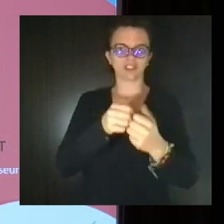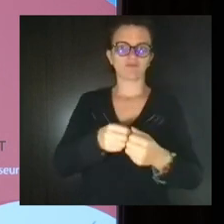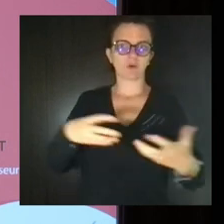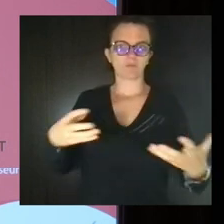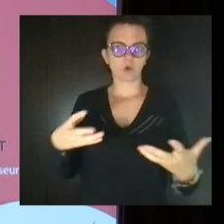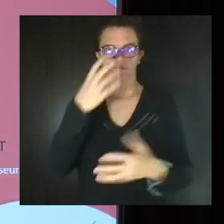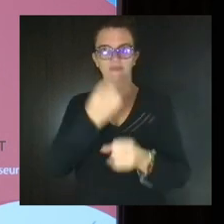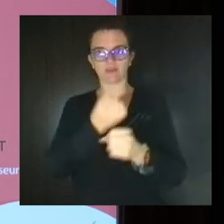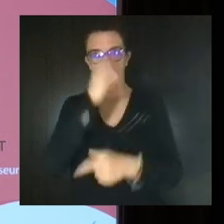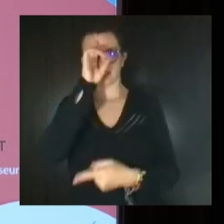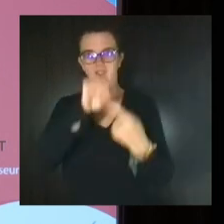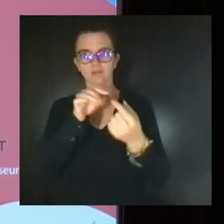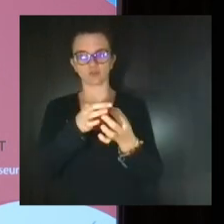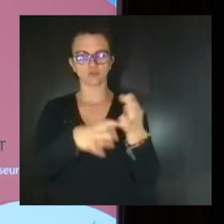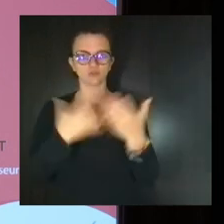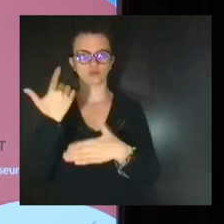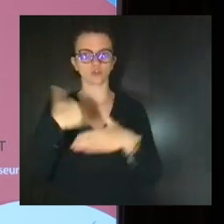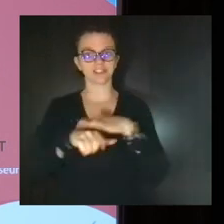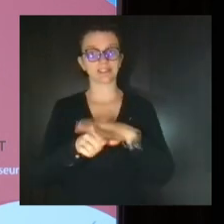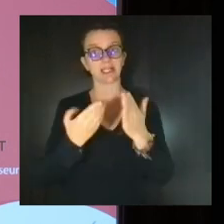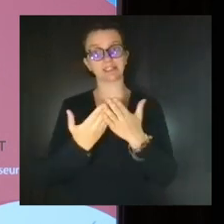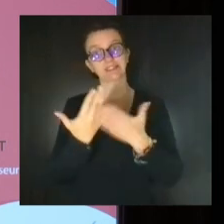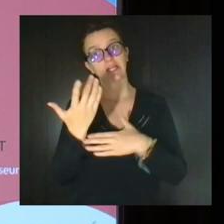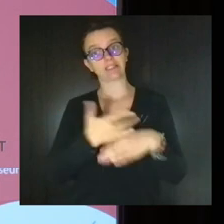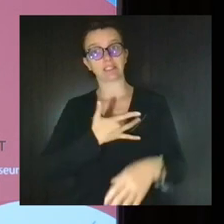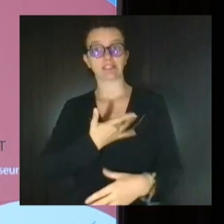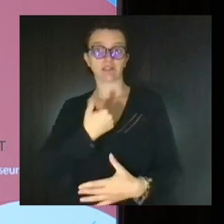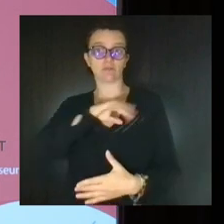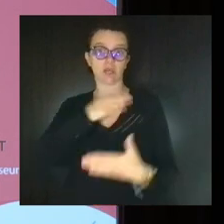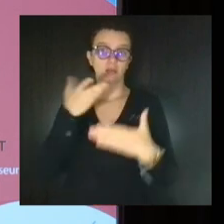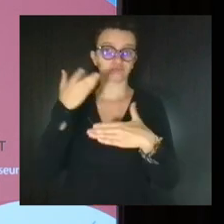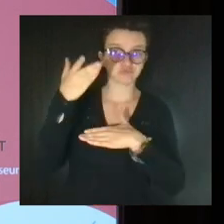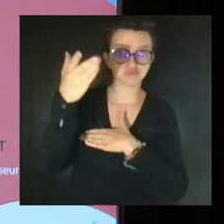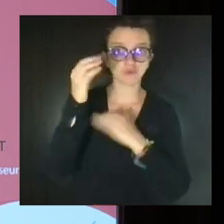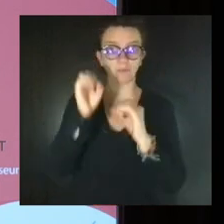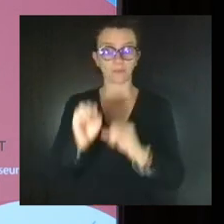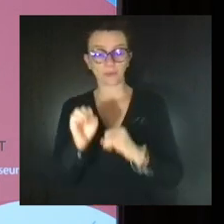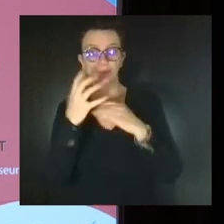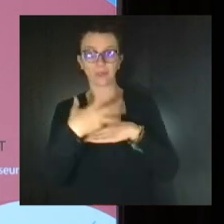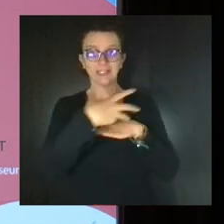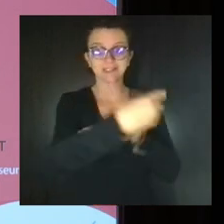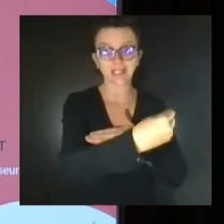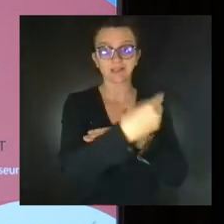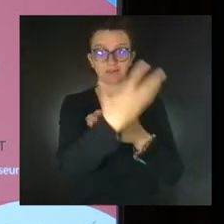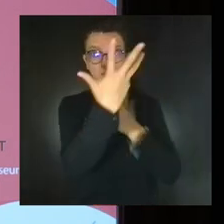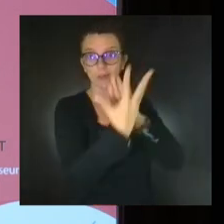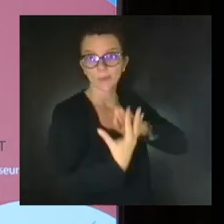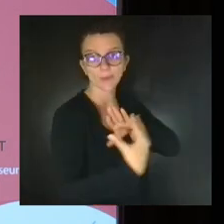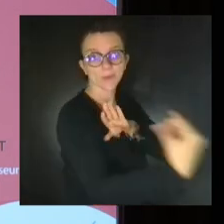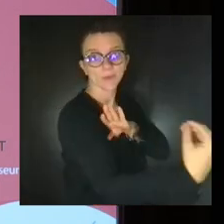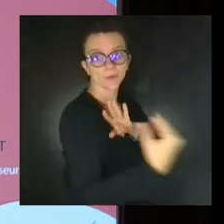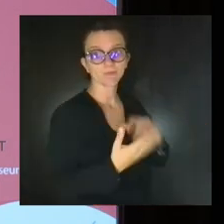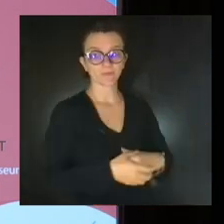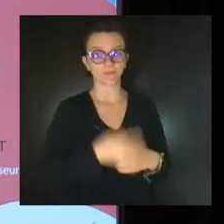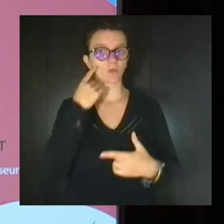des solutions logicielles qui sont intéressantes d'ailleurs parce que à terme, elles peuvent également servir la cause du handicap à l'externe vis-à-vis de nos clients.